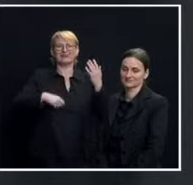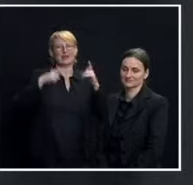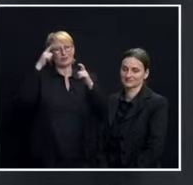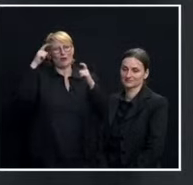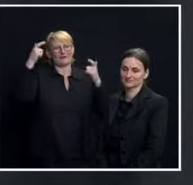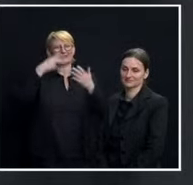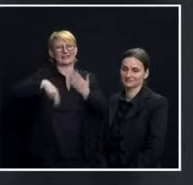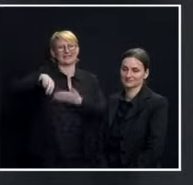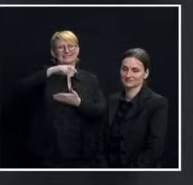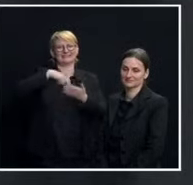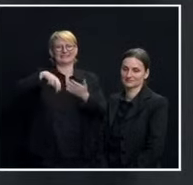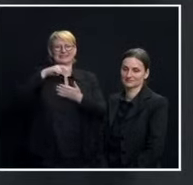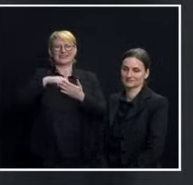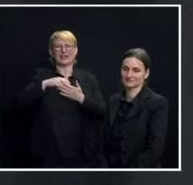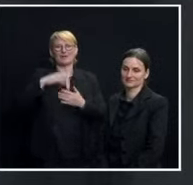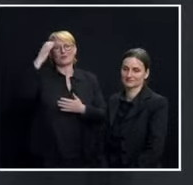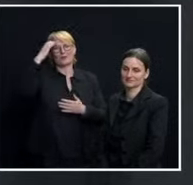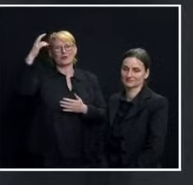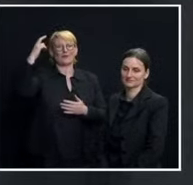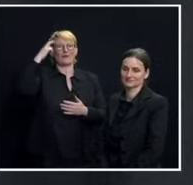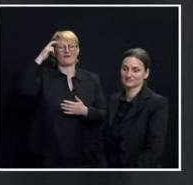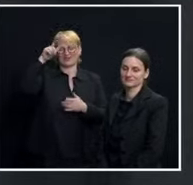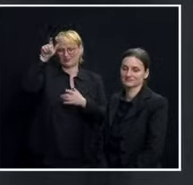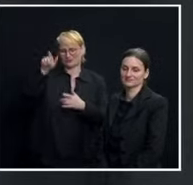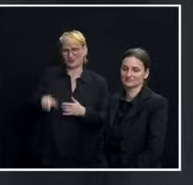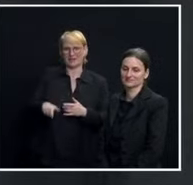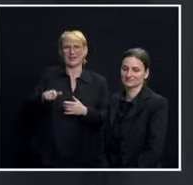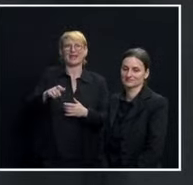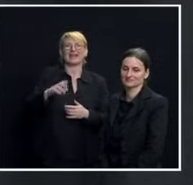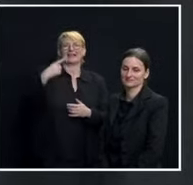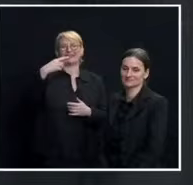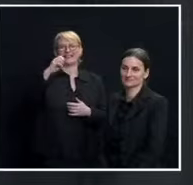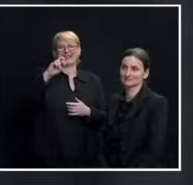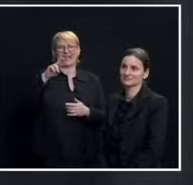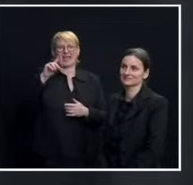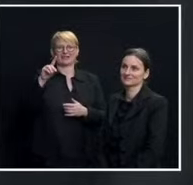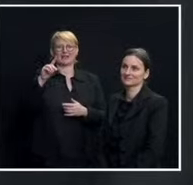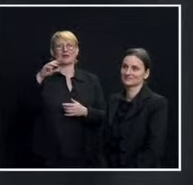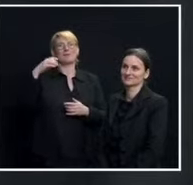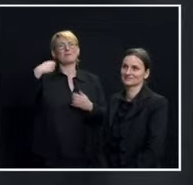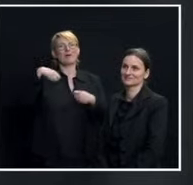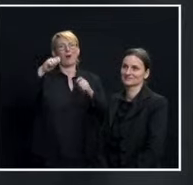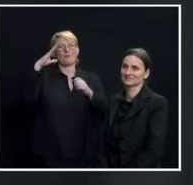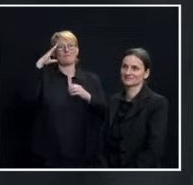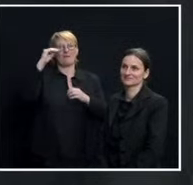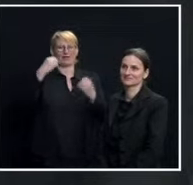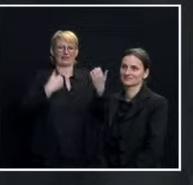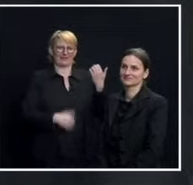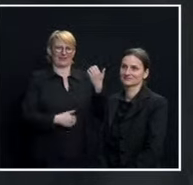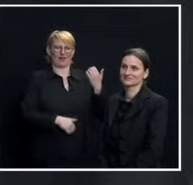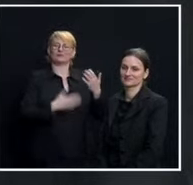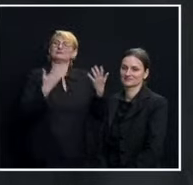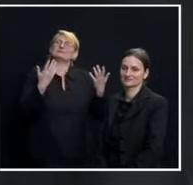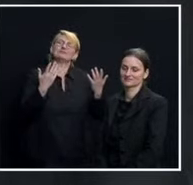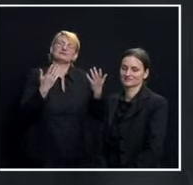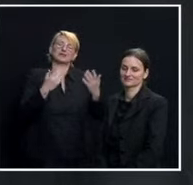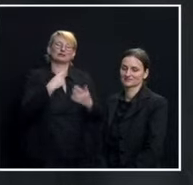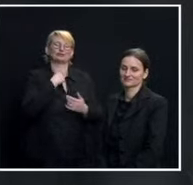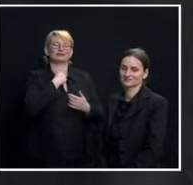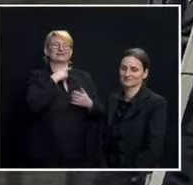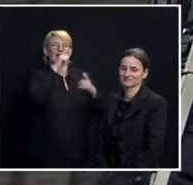Münchner Filmmusikkomponisten. Und Professor ist er auch, Gerd Baumann, an der Gitarre. Und diese Stimme, Singer-Songwriter